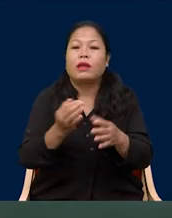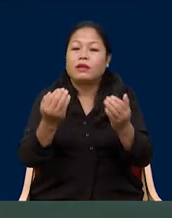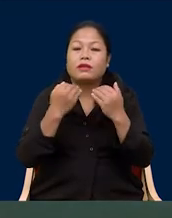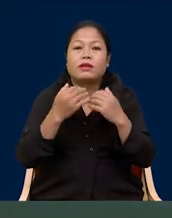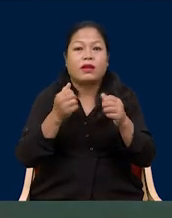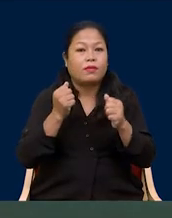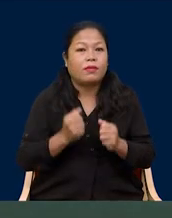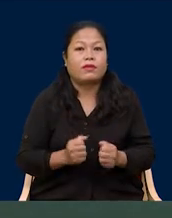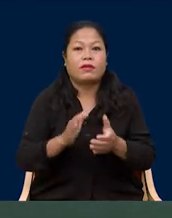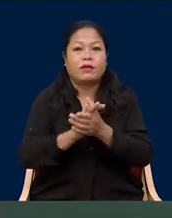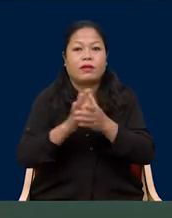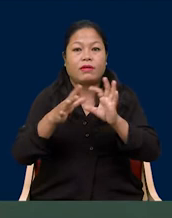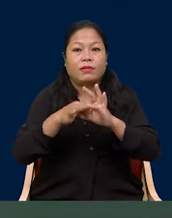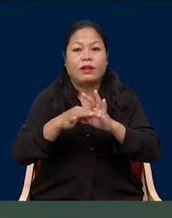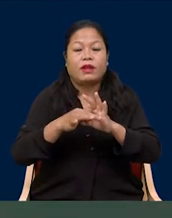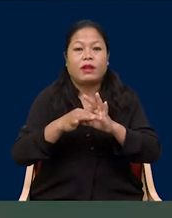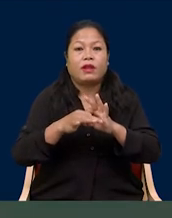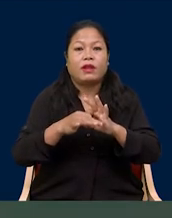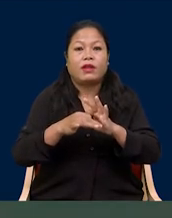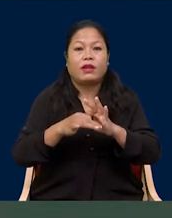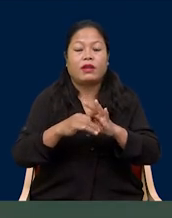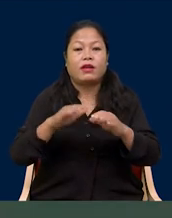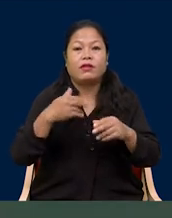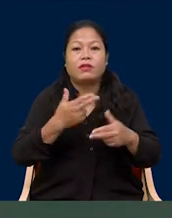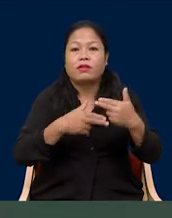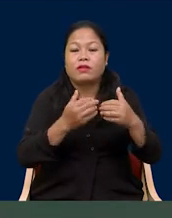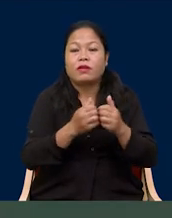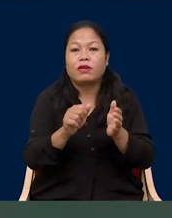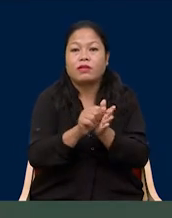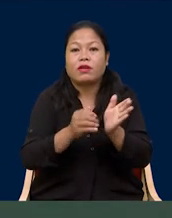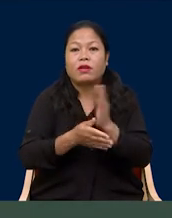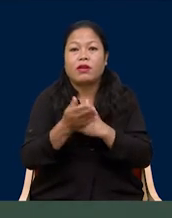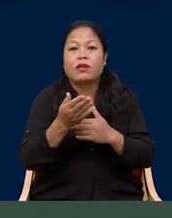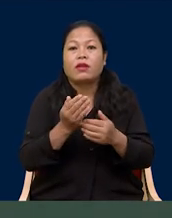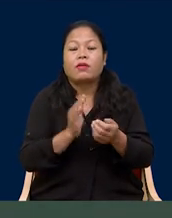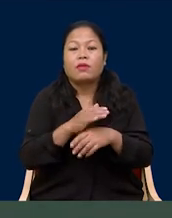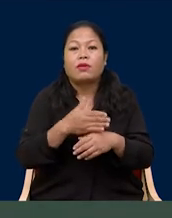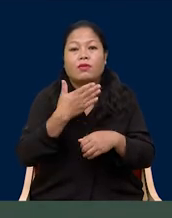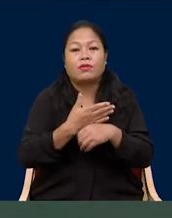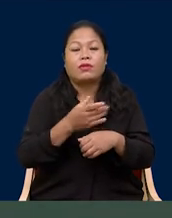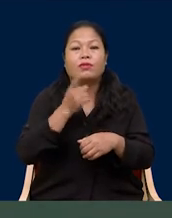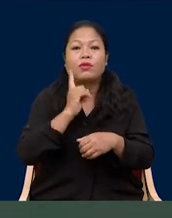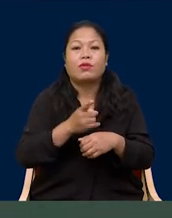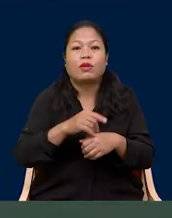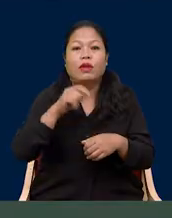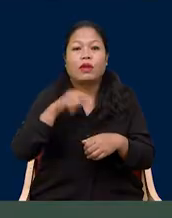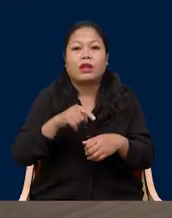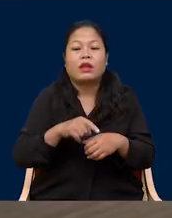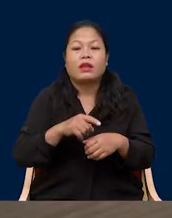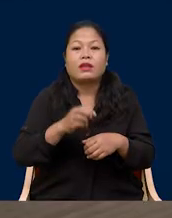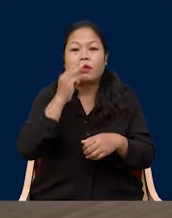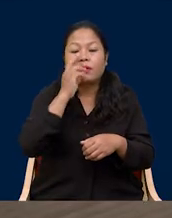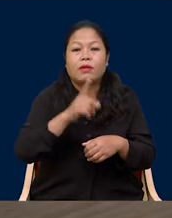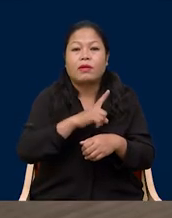र उहाँहरूसँग बसेर मिलेर कसरी रियुज गर्ने, कसरी चलाउने र कसरी अगाडि बढाउने भन्ने हाम्रो चाहिँ उद्देश्य त्यो हो।